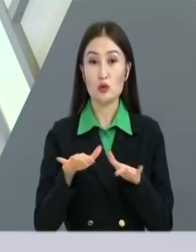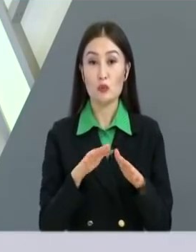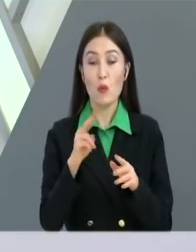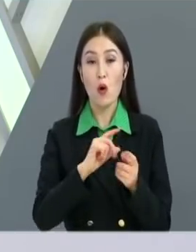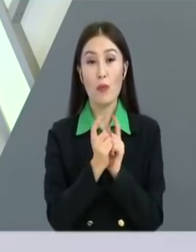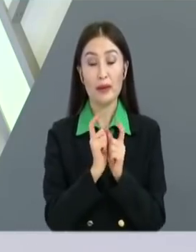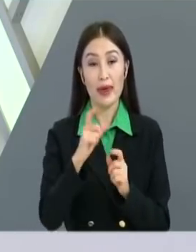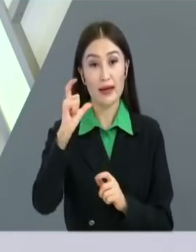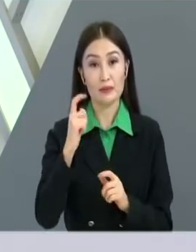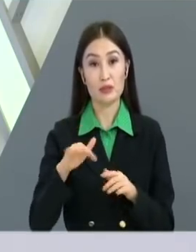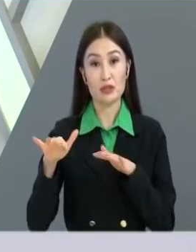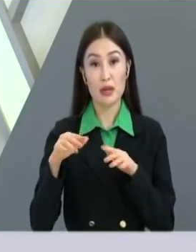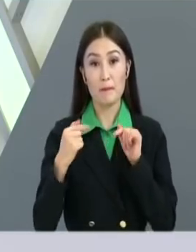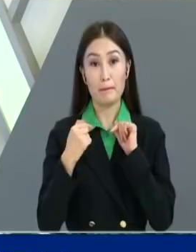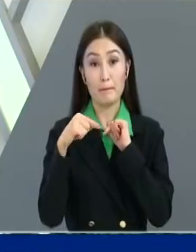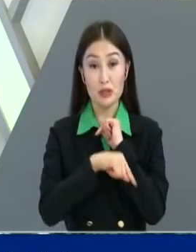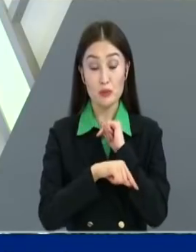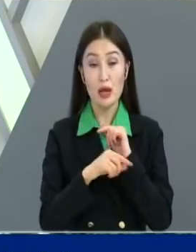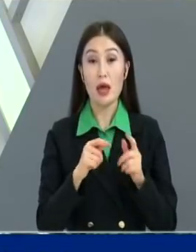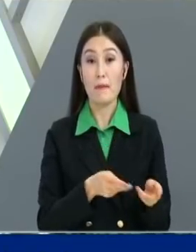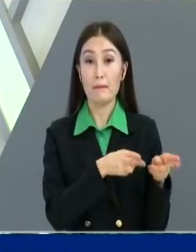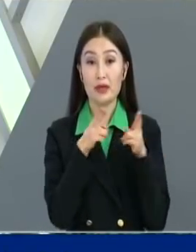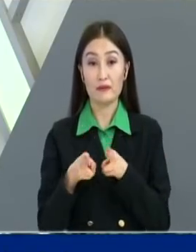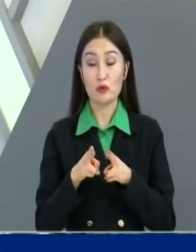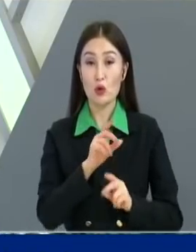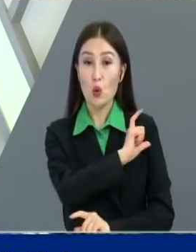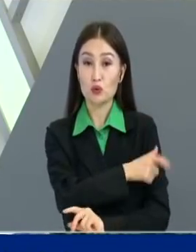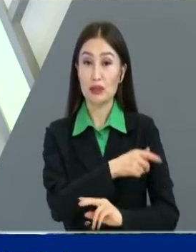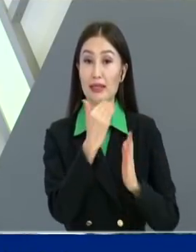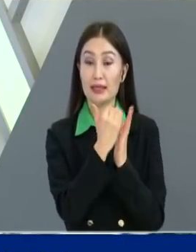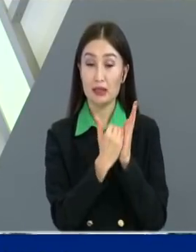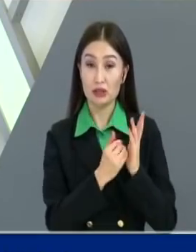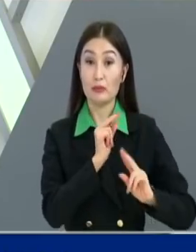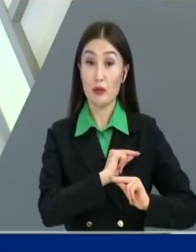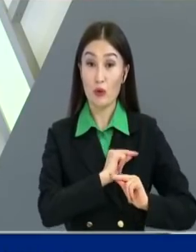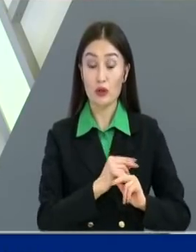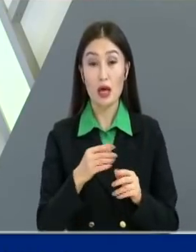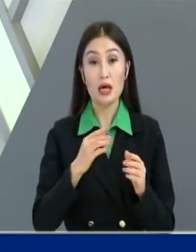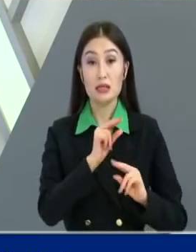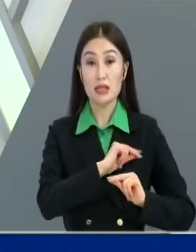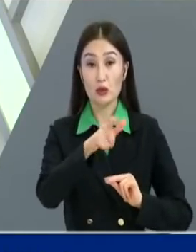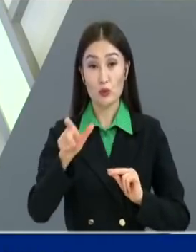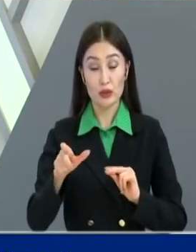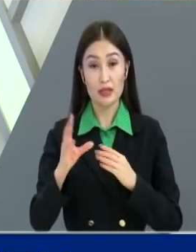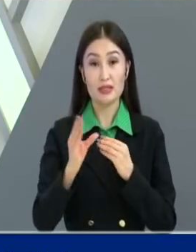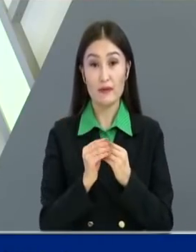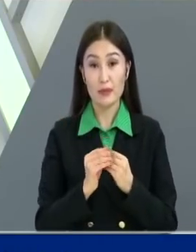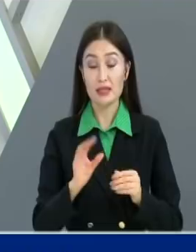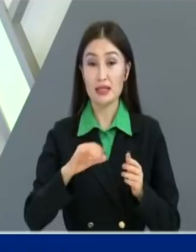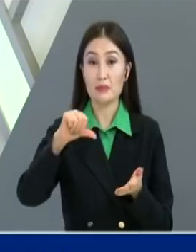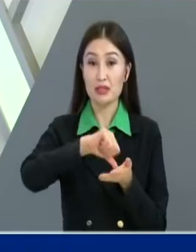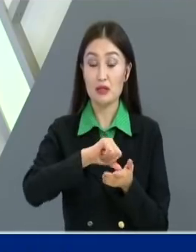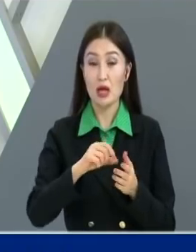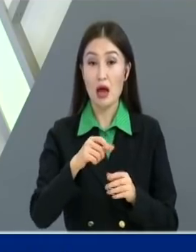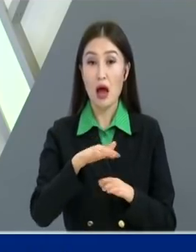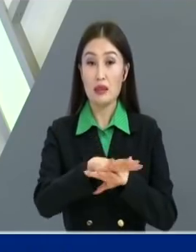экономическими преступлениями переведен на усиленный режим несения службы, сообщает пресс-служба ведомства. Сотрудниками службы совместно с представителями